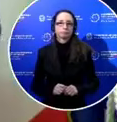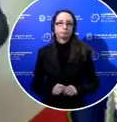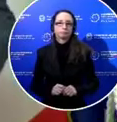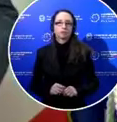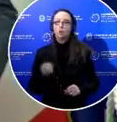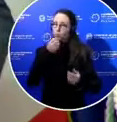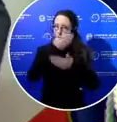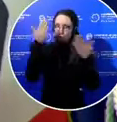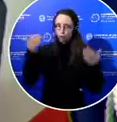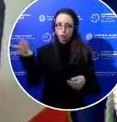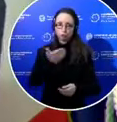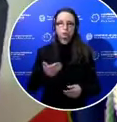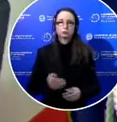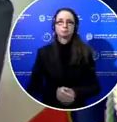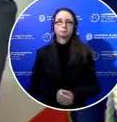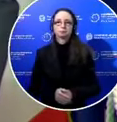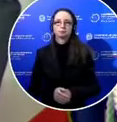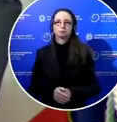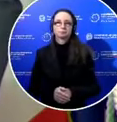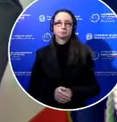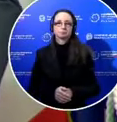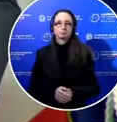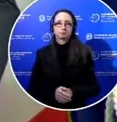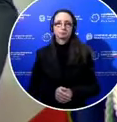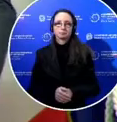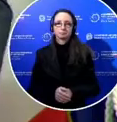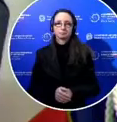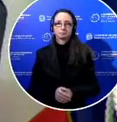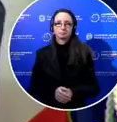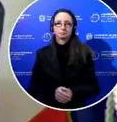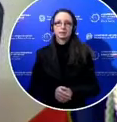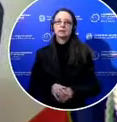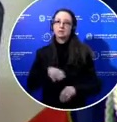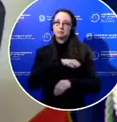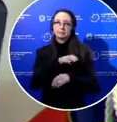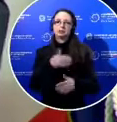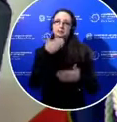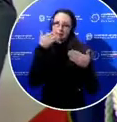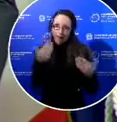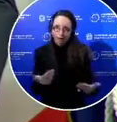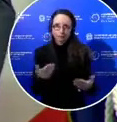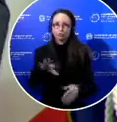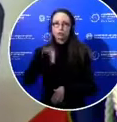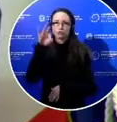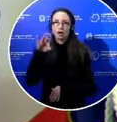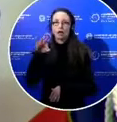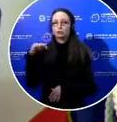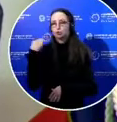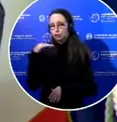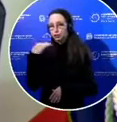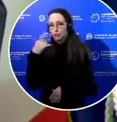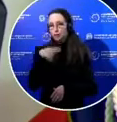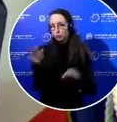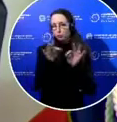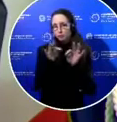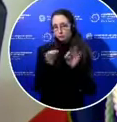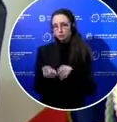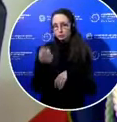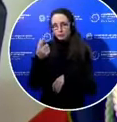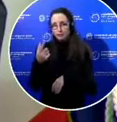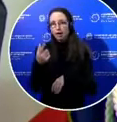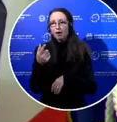Buongiorno a tutti, grazie Ministro di aver scelto Genova e la Liguria per questo importante appuntamento che il Paese